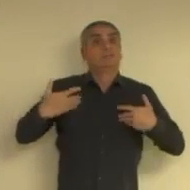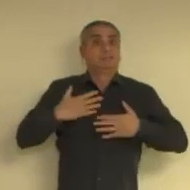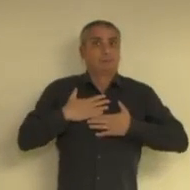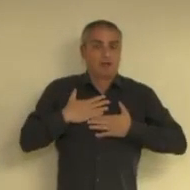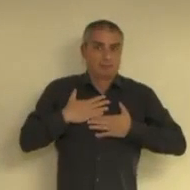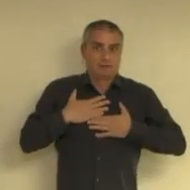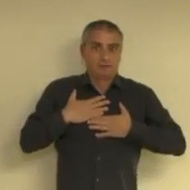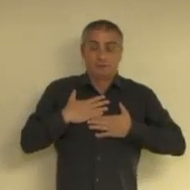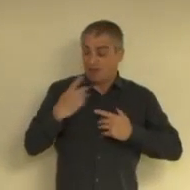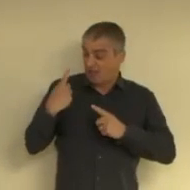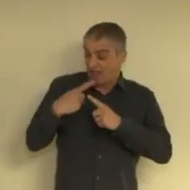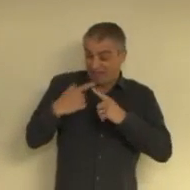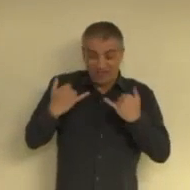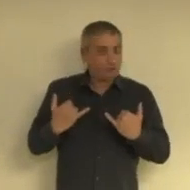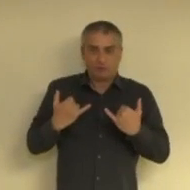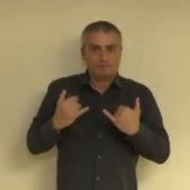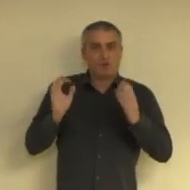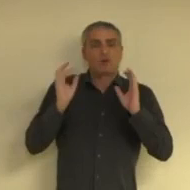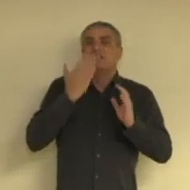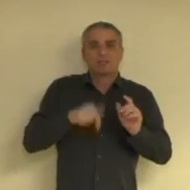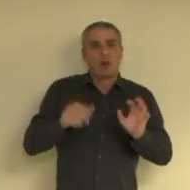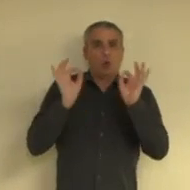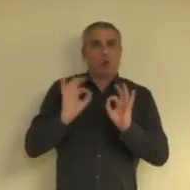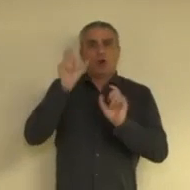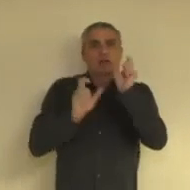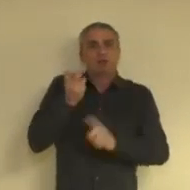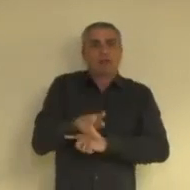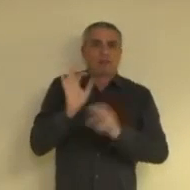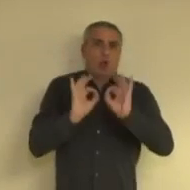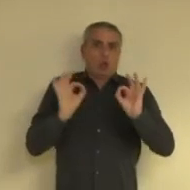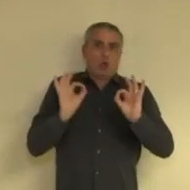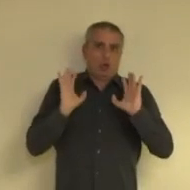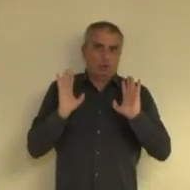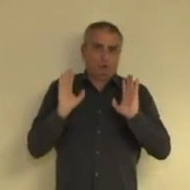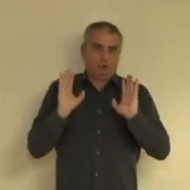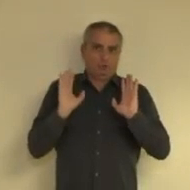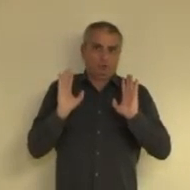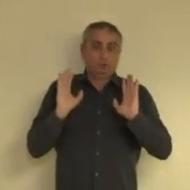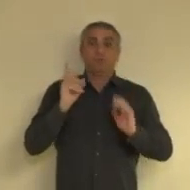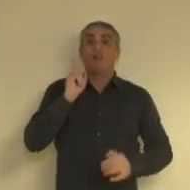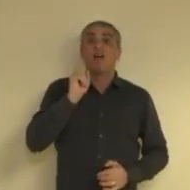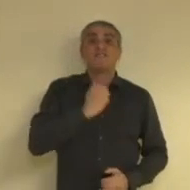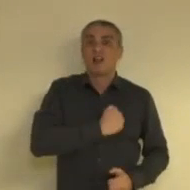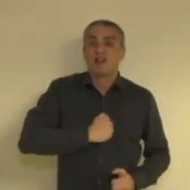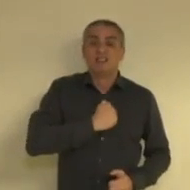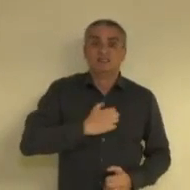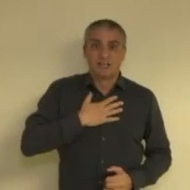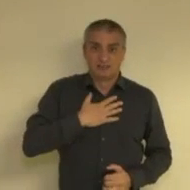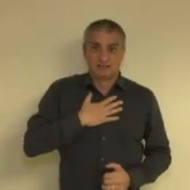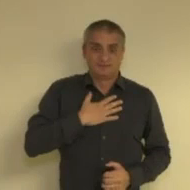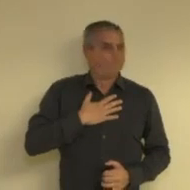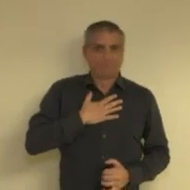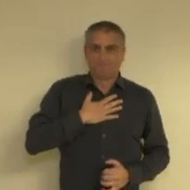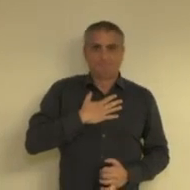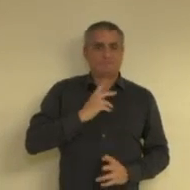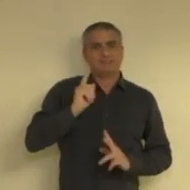לשמחתי, עד לרגע זה איש בישראל עדיין לא מת מהקורונה. אבל לצערי,